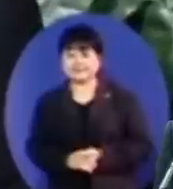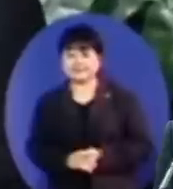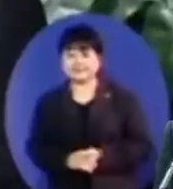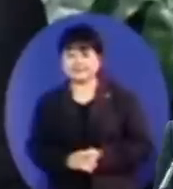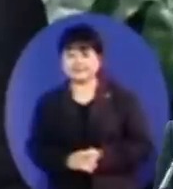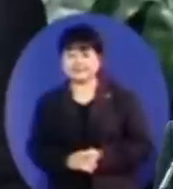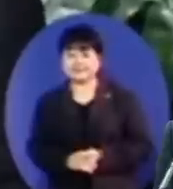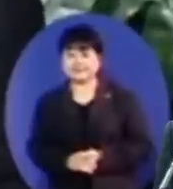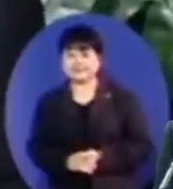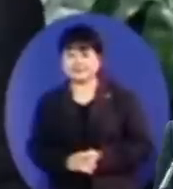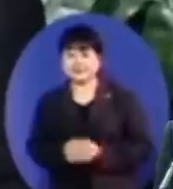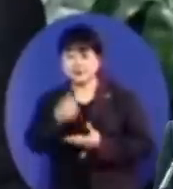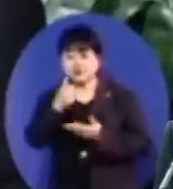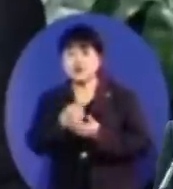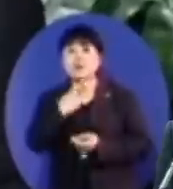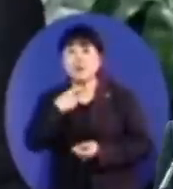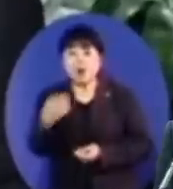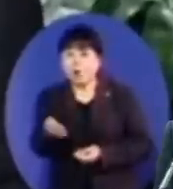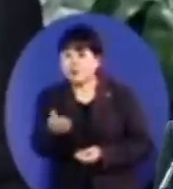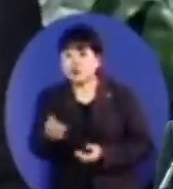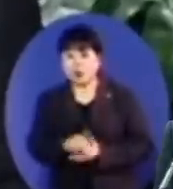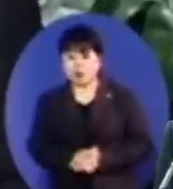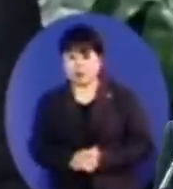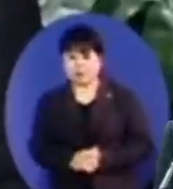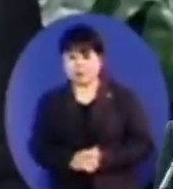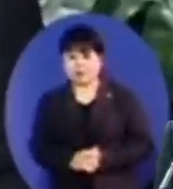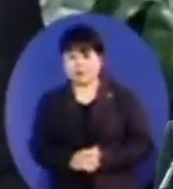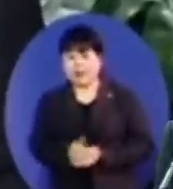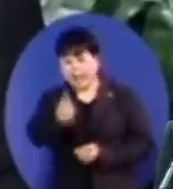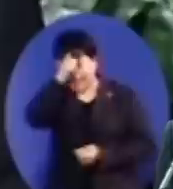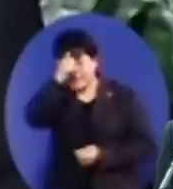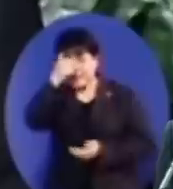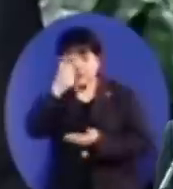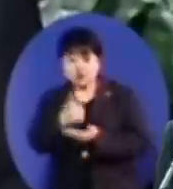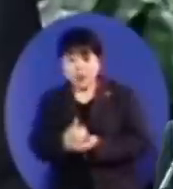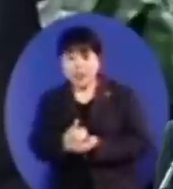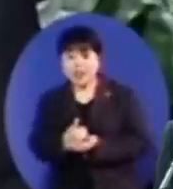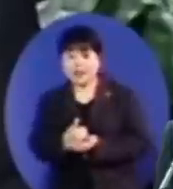죄를 죄인이 지은 적도 없고 아담의 죄를